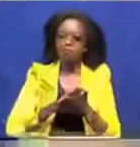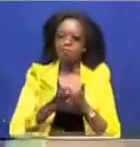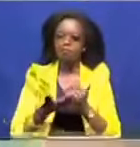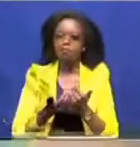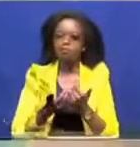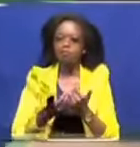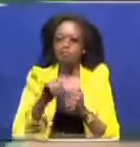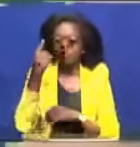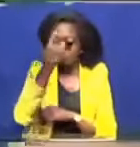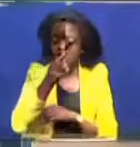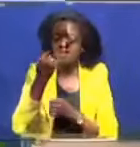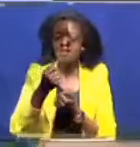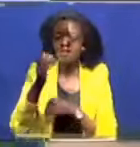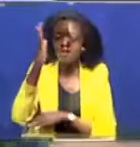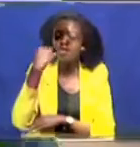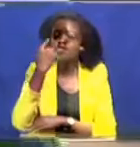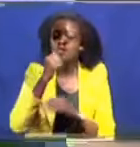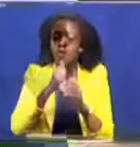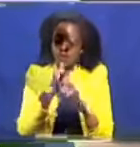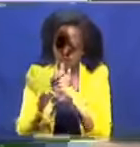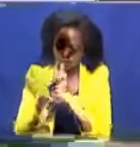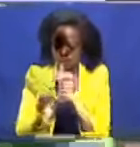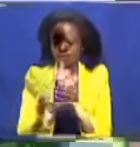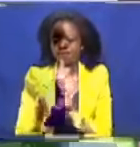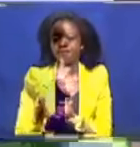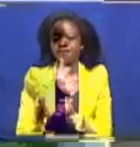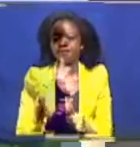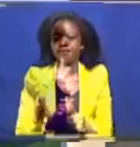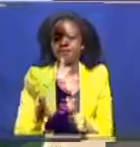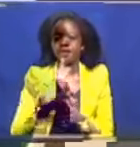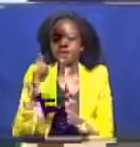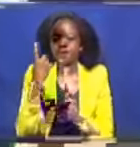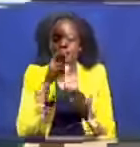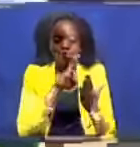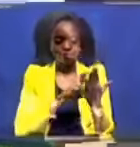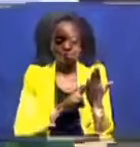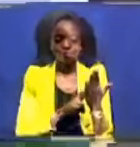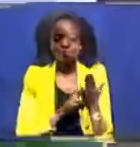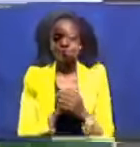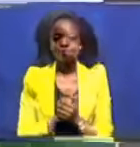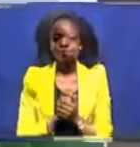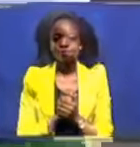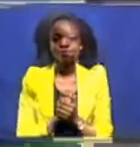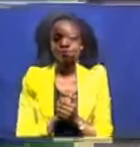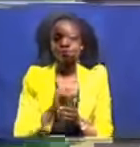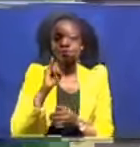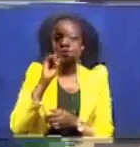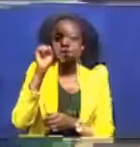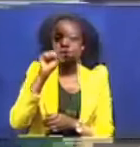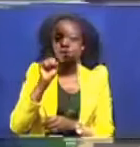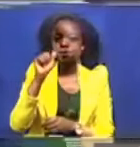Mungu anayemwabudu. Katika somo la kwanza, Isaya nabii